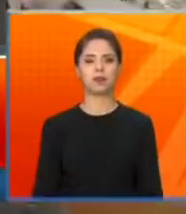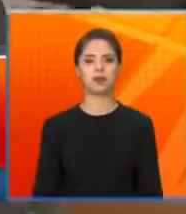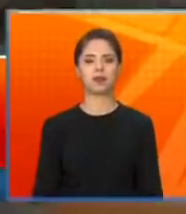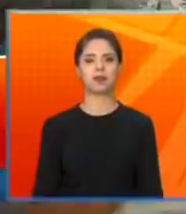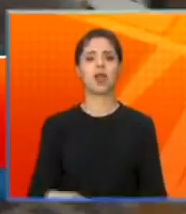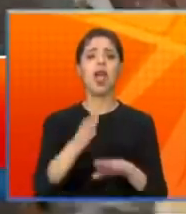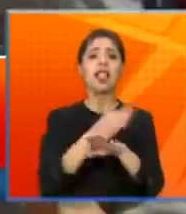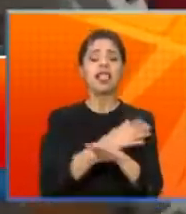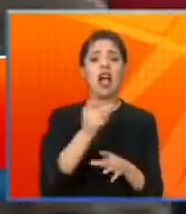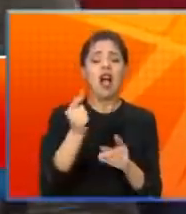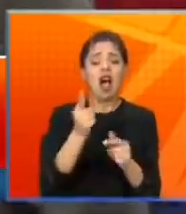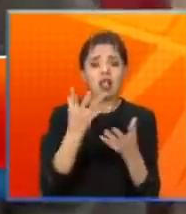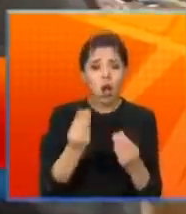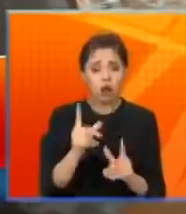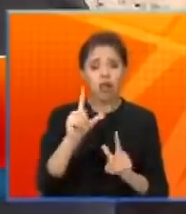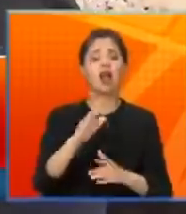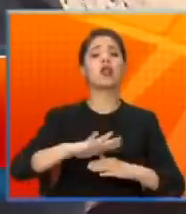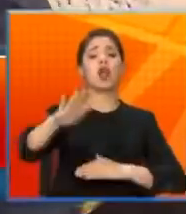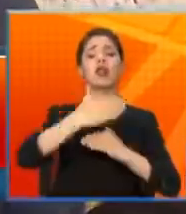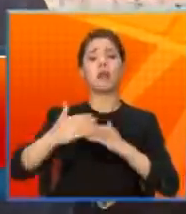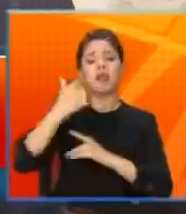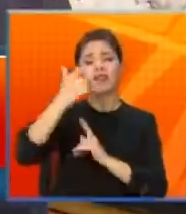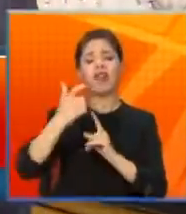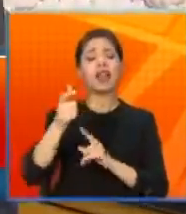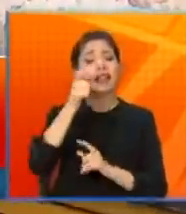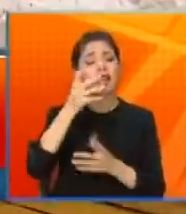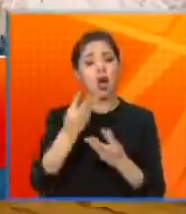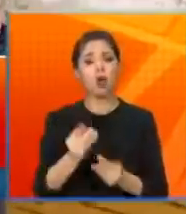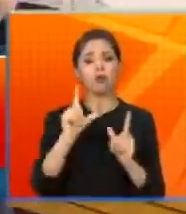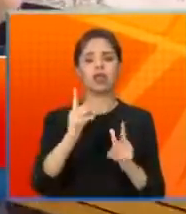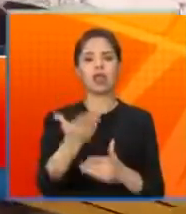bu daha Felek olması lazım sosyal mesafe dikkat etmek lazım